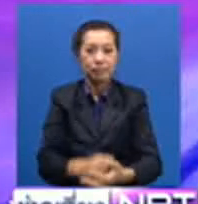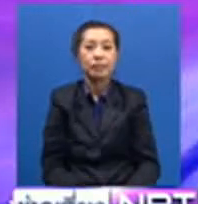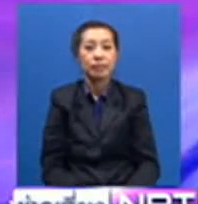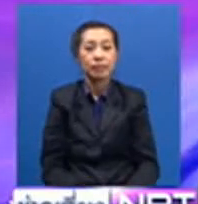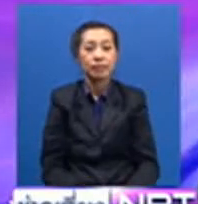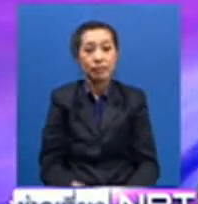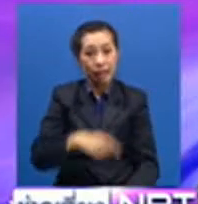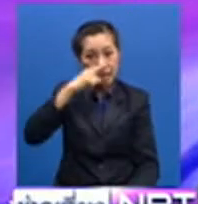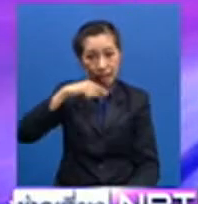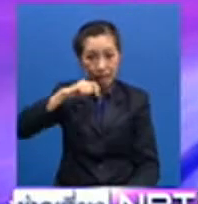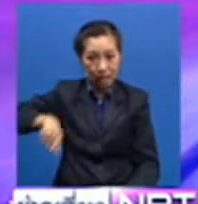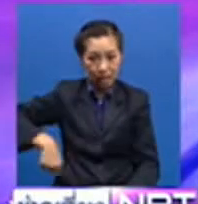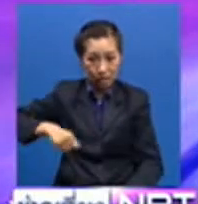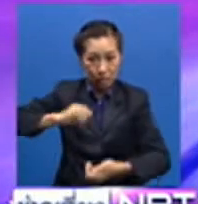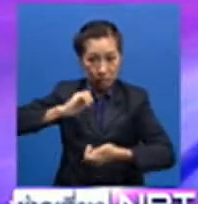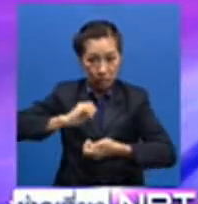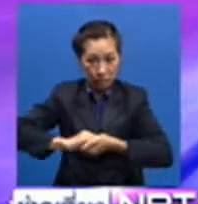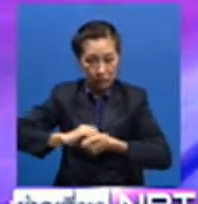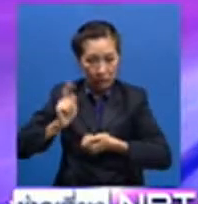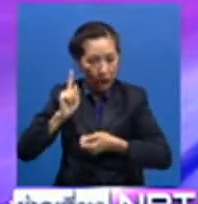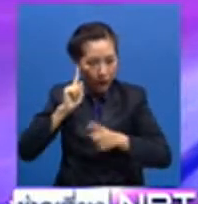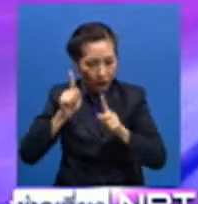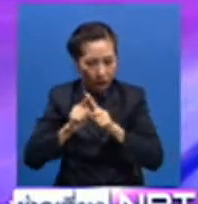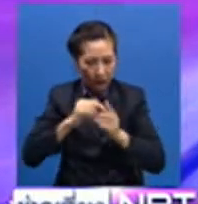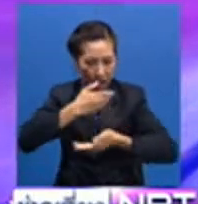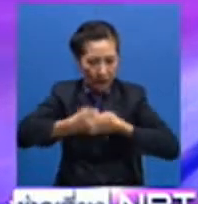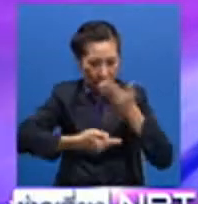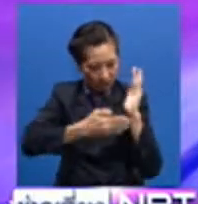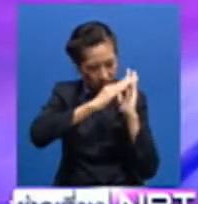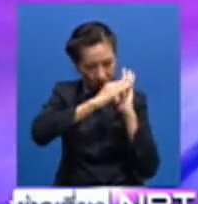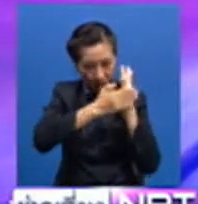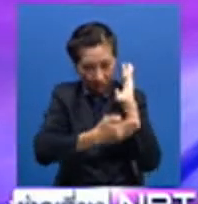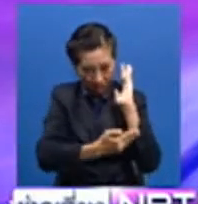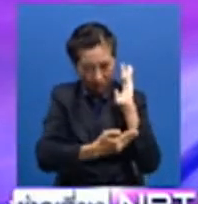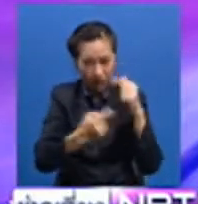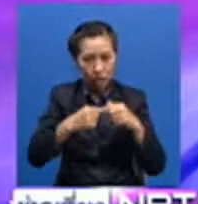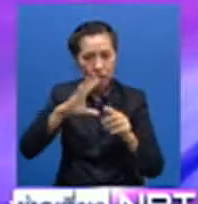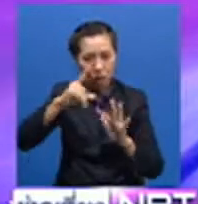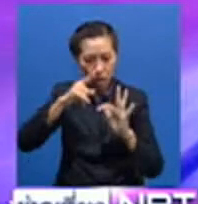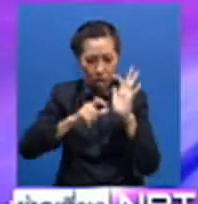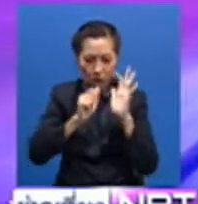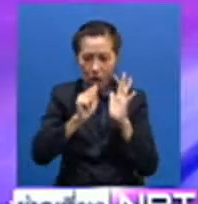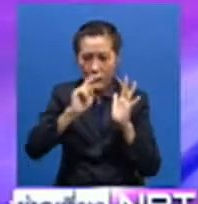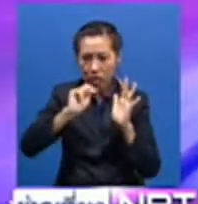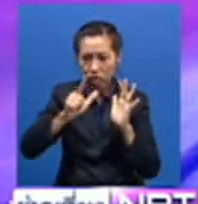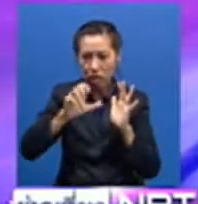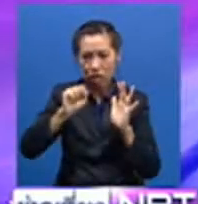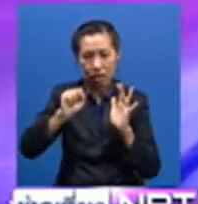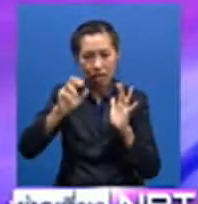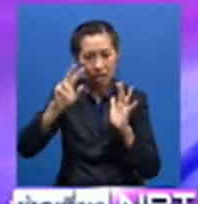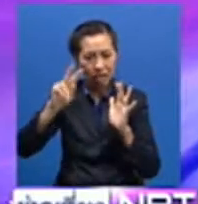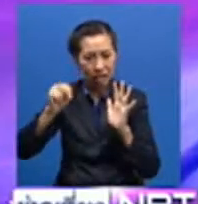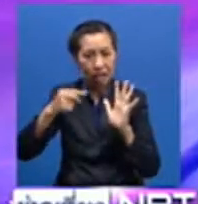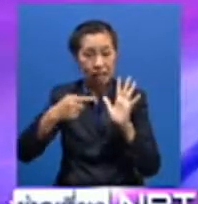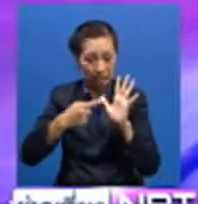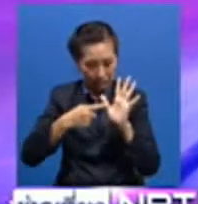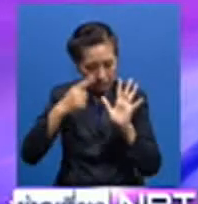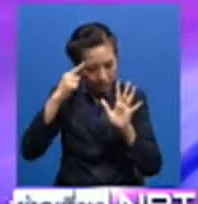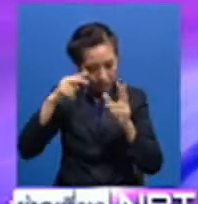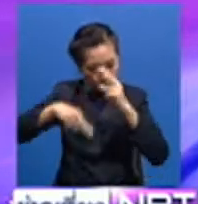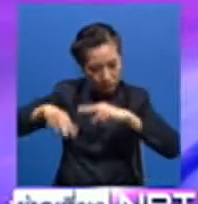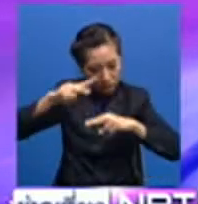โป้ไทยกัมพูชาร่วมแก้ไขปัญหาการค้าขายบริเวณด่านชายแดนช่องสะงำก็รองรับการเข้าสู่ประชาคมเศรษฐกิจ